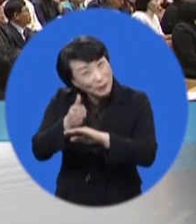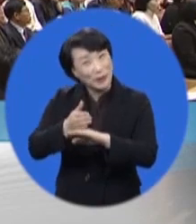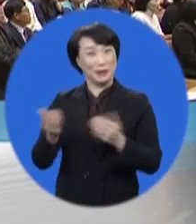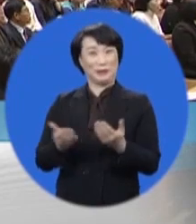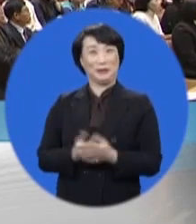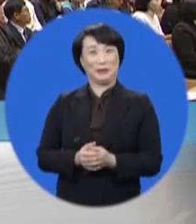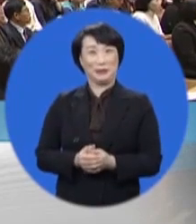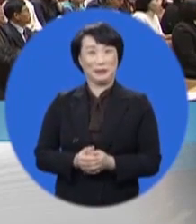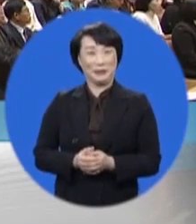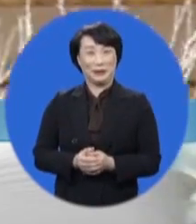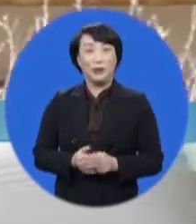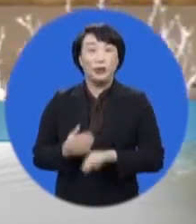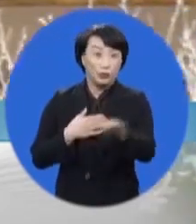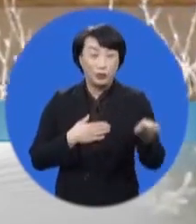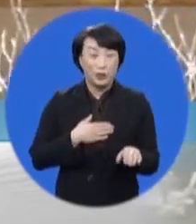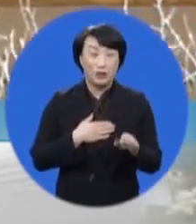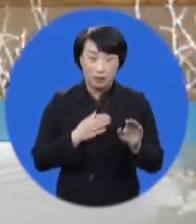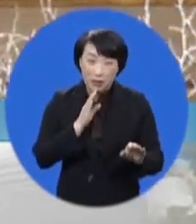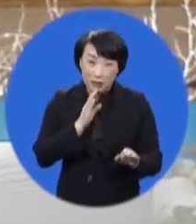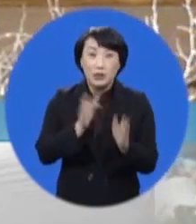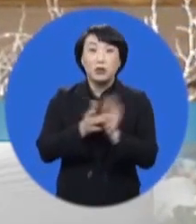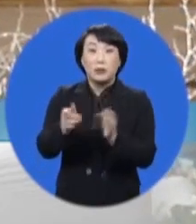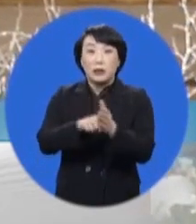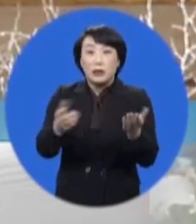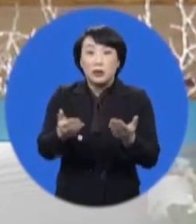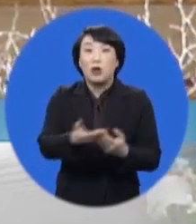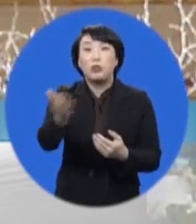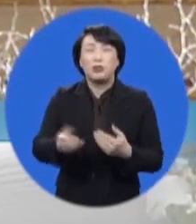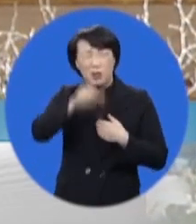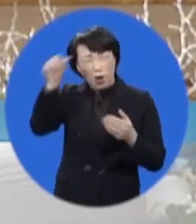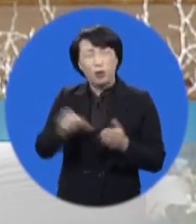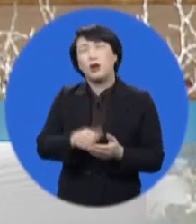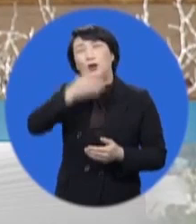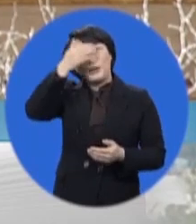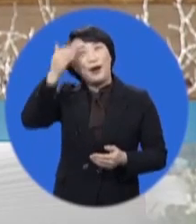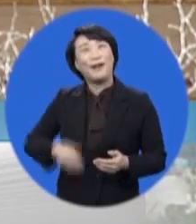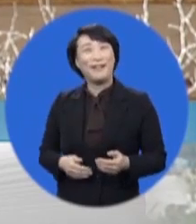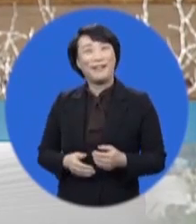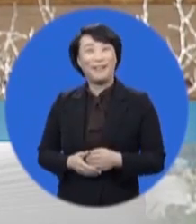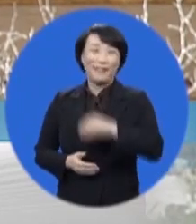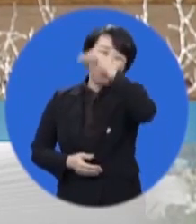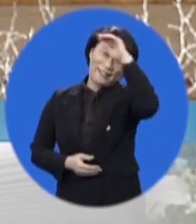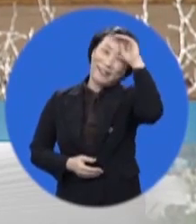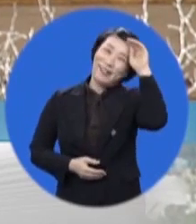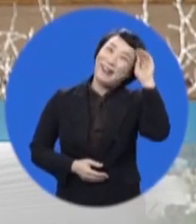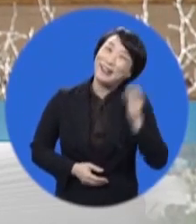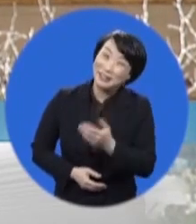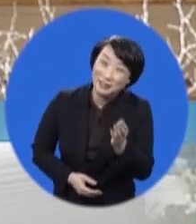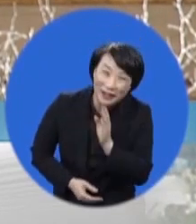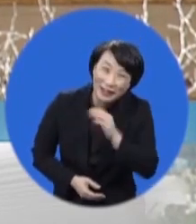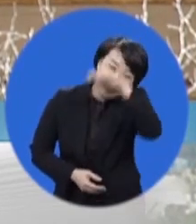감사하잖아요. 이게 우리가 정말로 예수 믿는 것이 얼마나 내 평생에 다행스러운 일이냐,